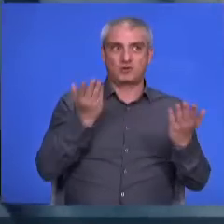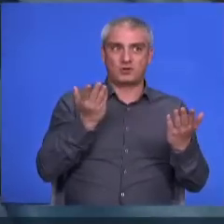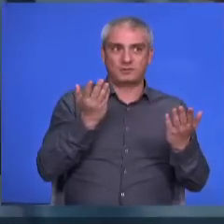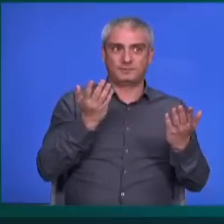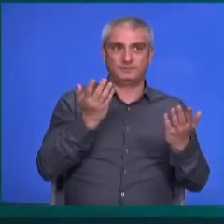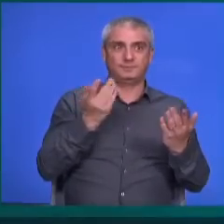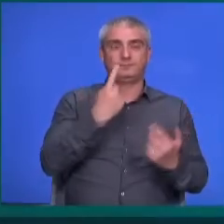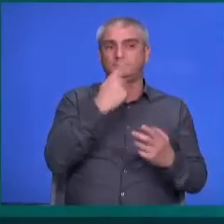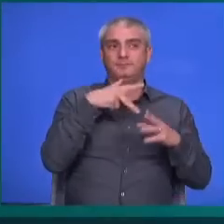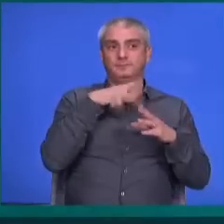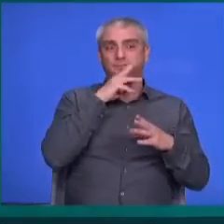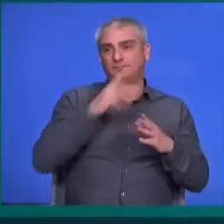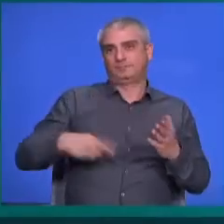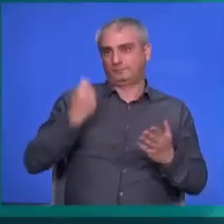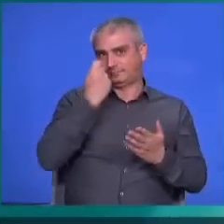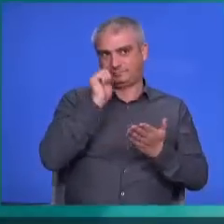hurdles is